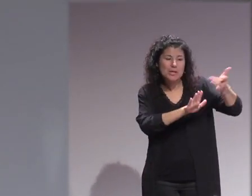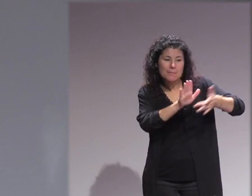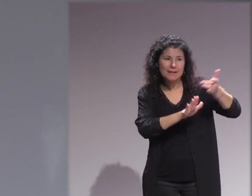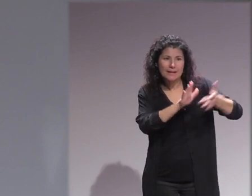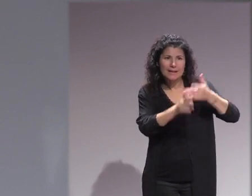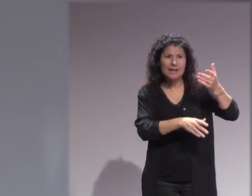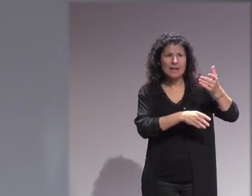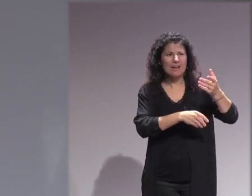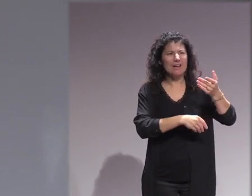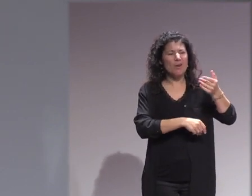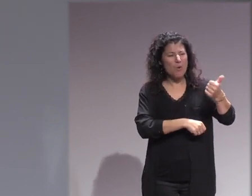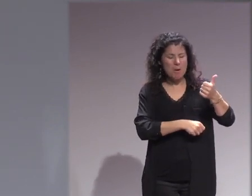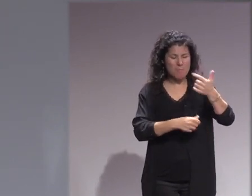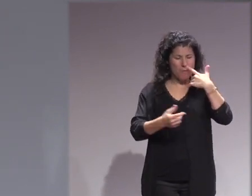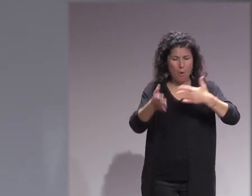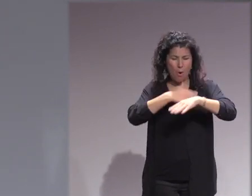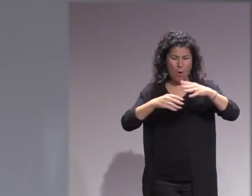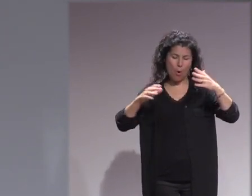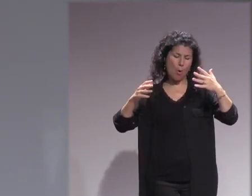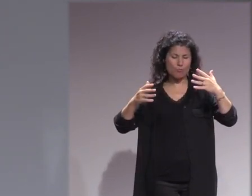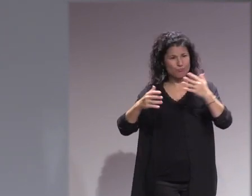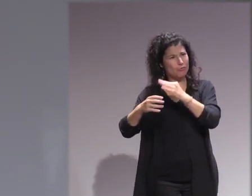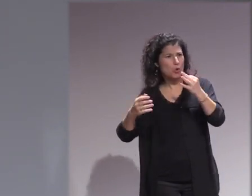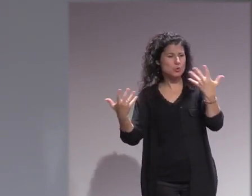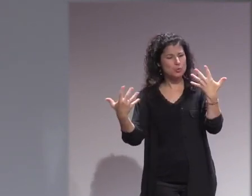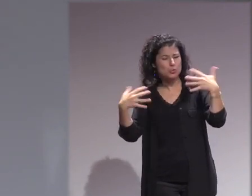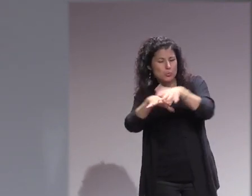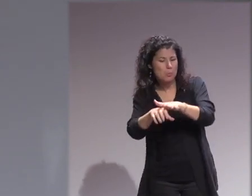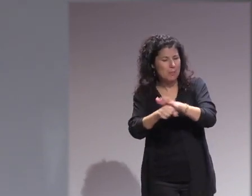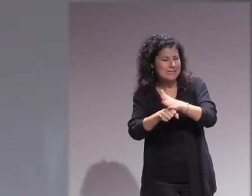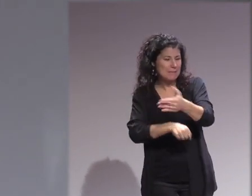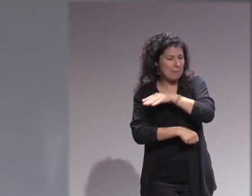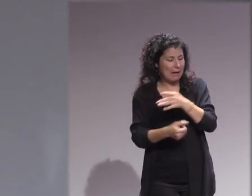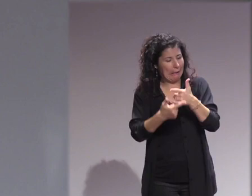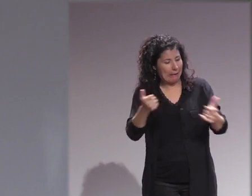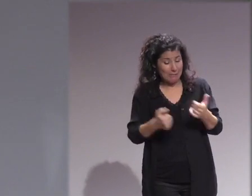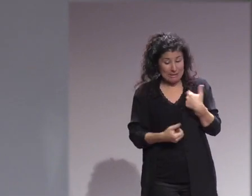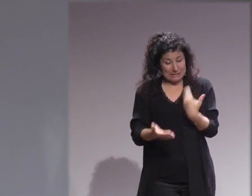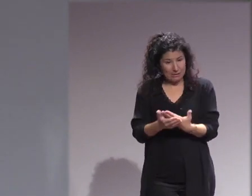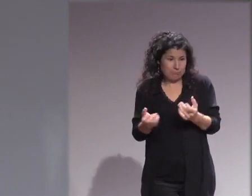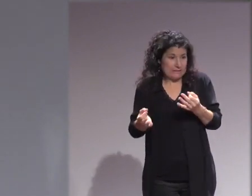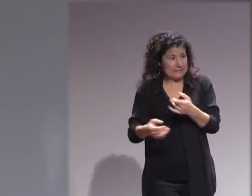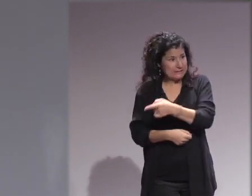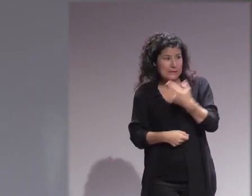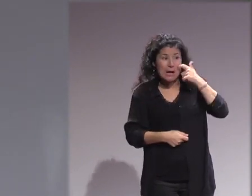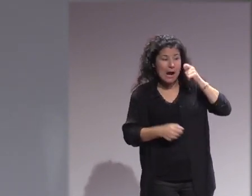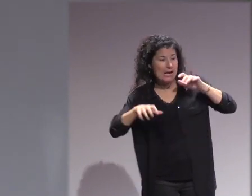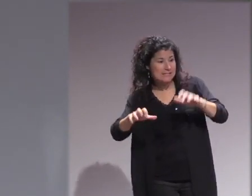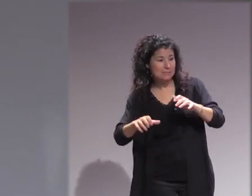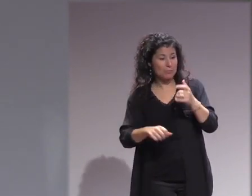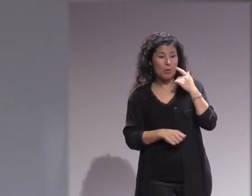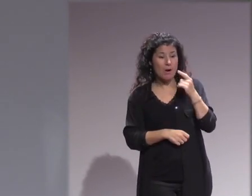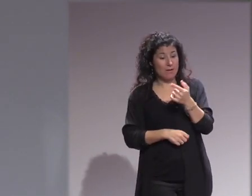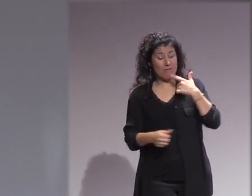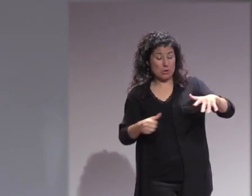qui ne s'intègrent pas assez, mais ça aussi c'est une vision raciste. Parce qu'en fait, le racisme, ce n'est jamais le fait de la personne qui le subit. Le racisme, c'est le fait de